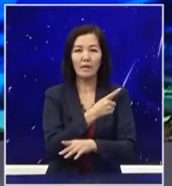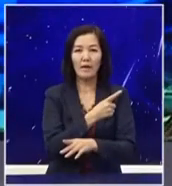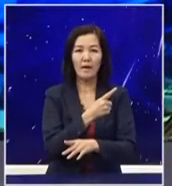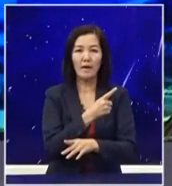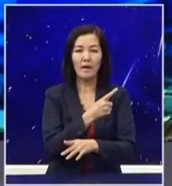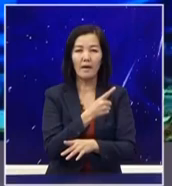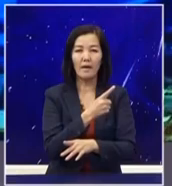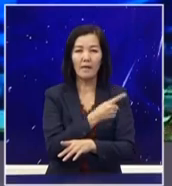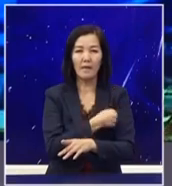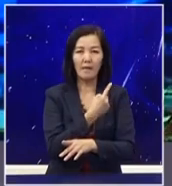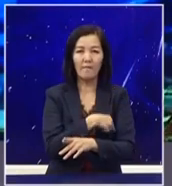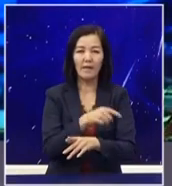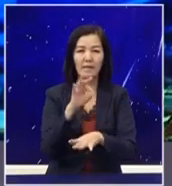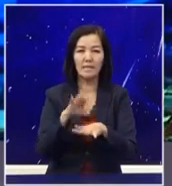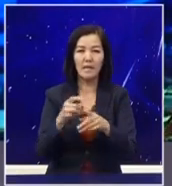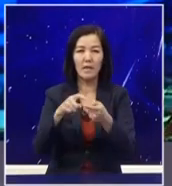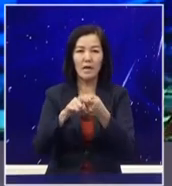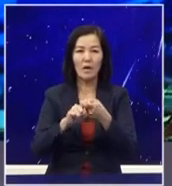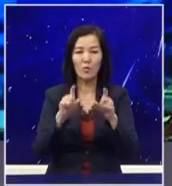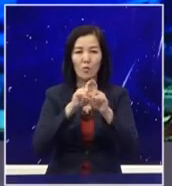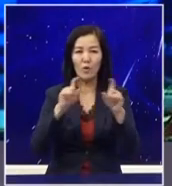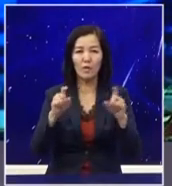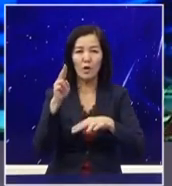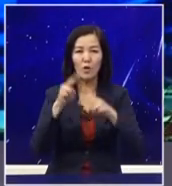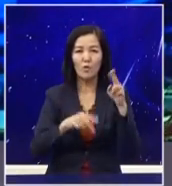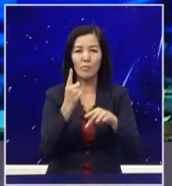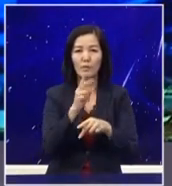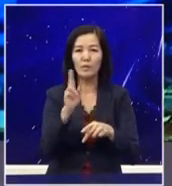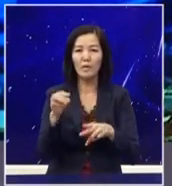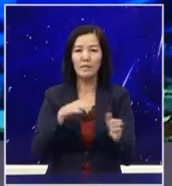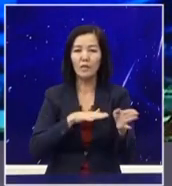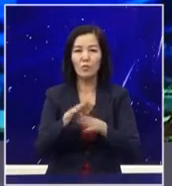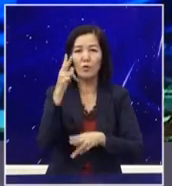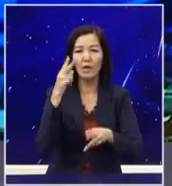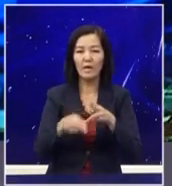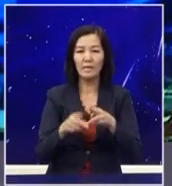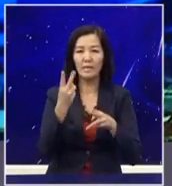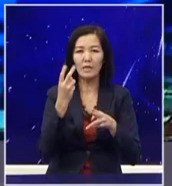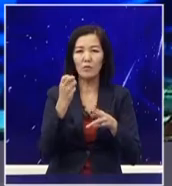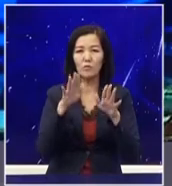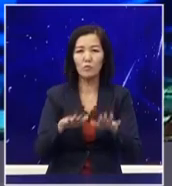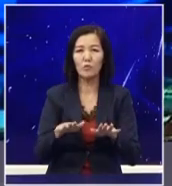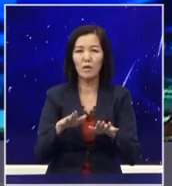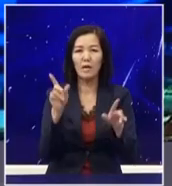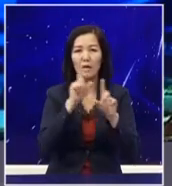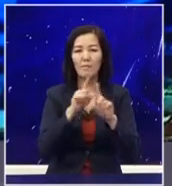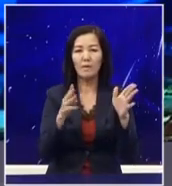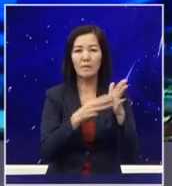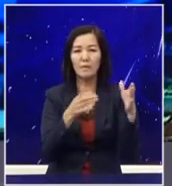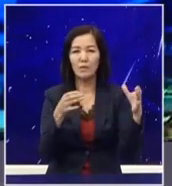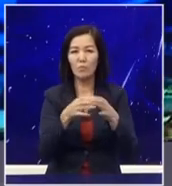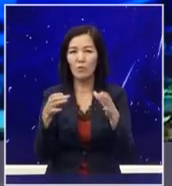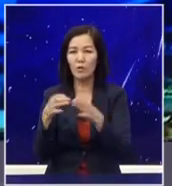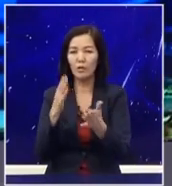Талдықорғандағы модульді инфекциялық аурухананың құрылысы 1 қазанда толық аяқталады. 200 жатын орынды мекеме 8 бөліктен